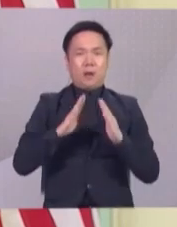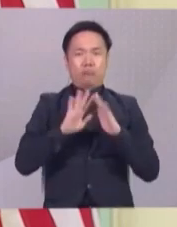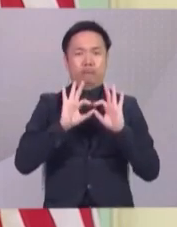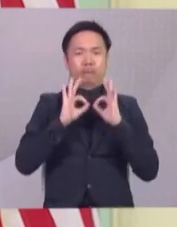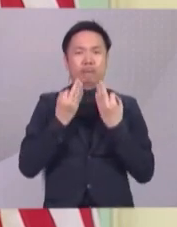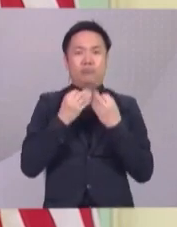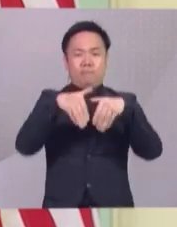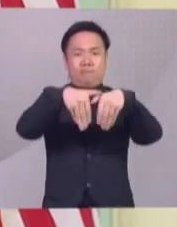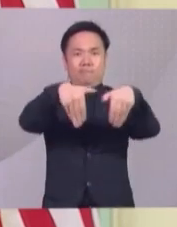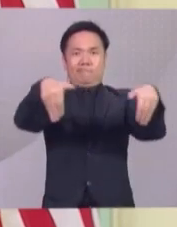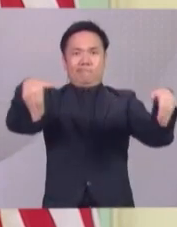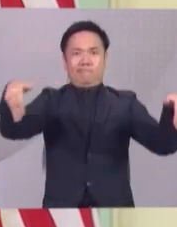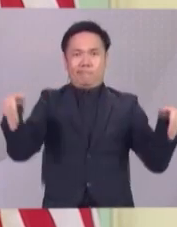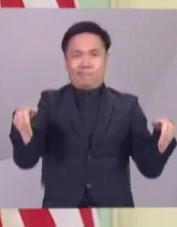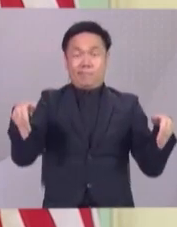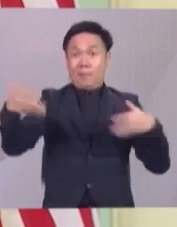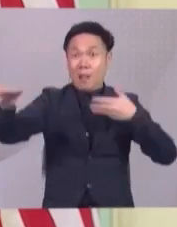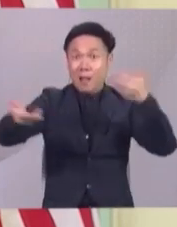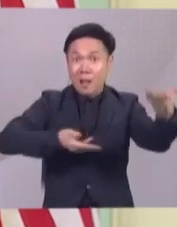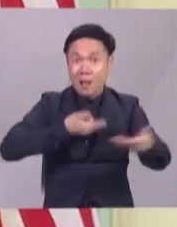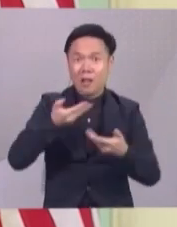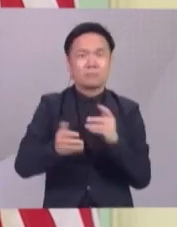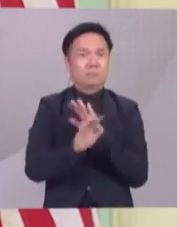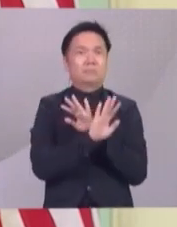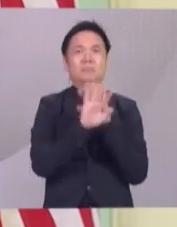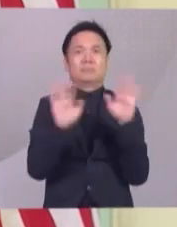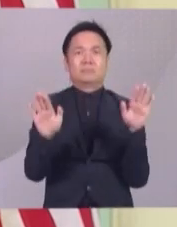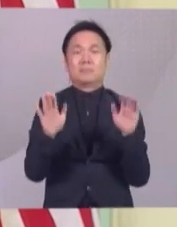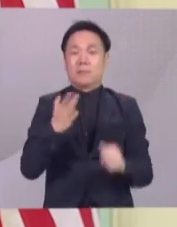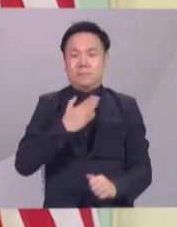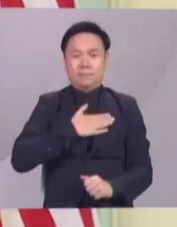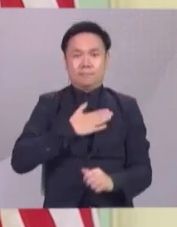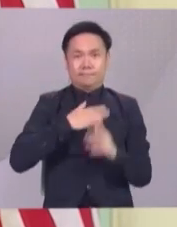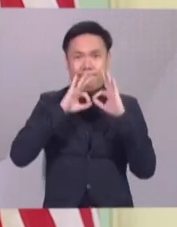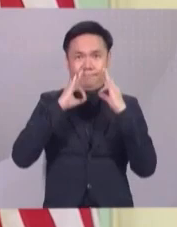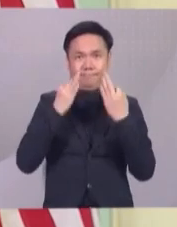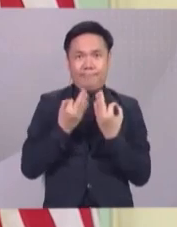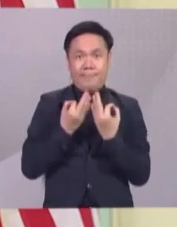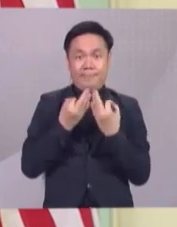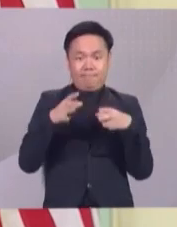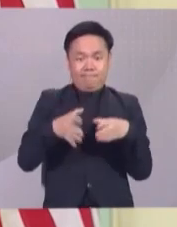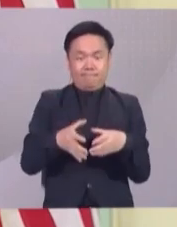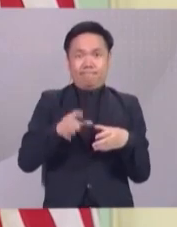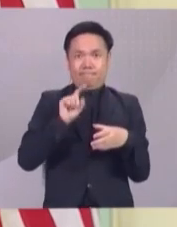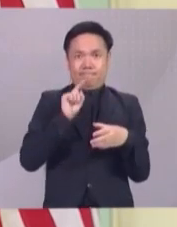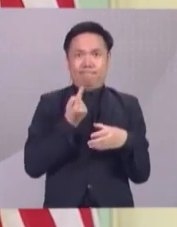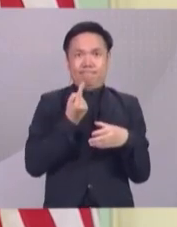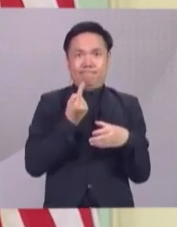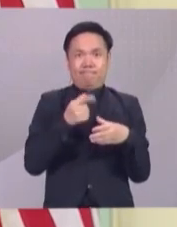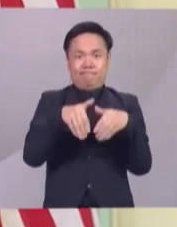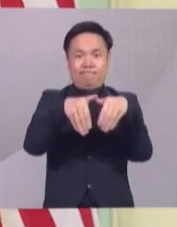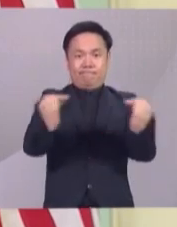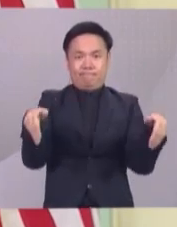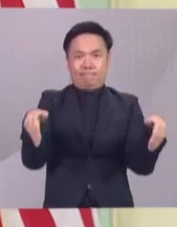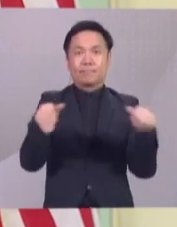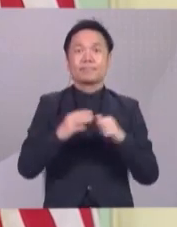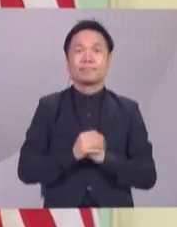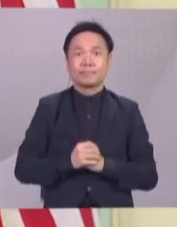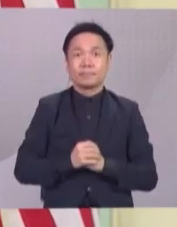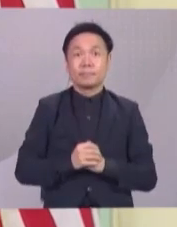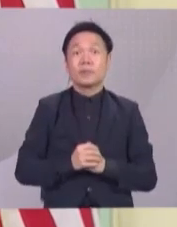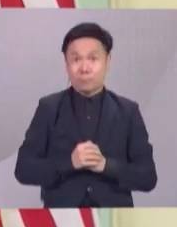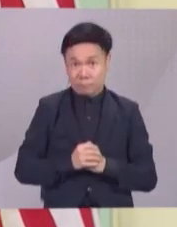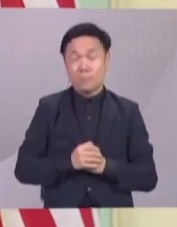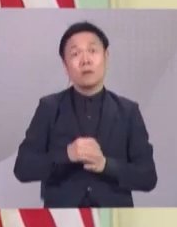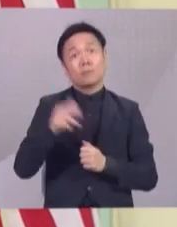waktu Aidilfitri nanti, hanya keluarga di dalam rumah saja. Dan itulah sebenarnya harapan